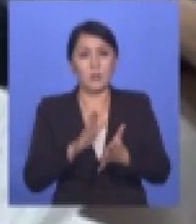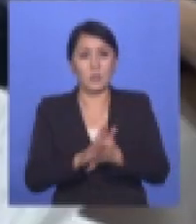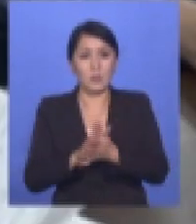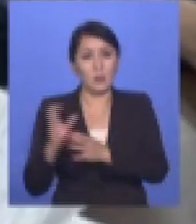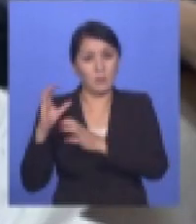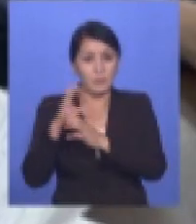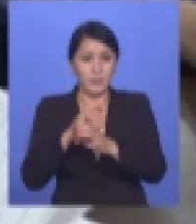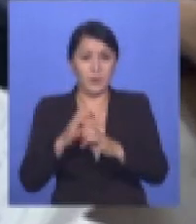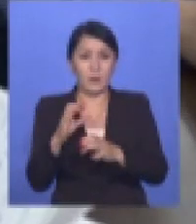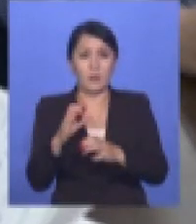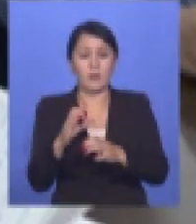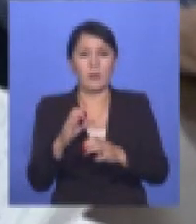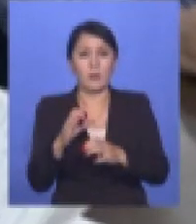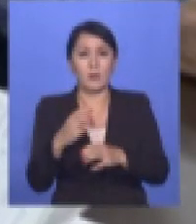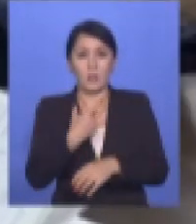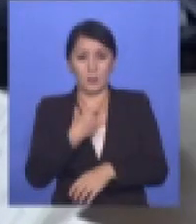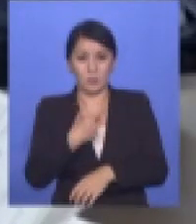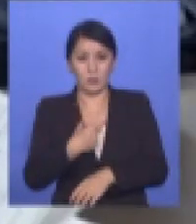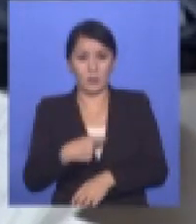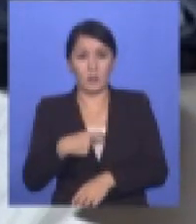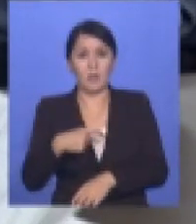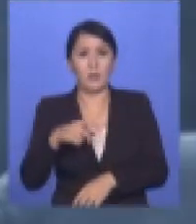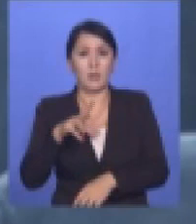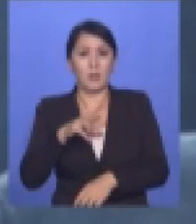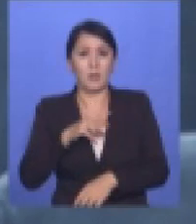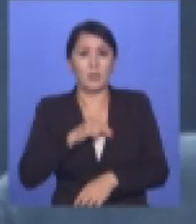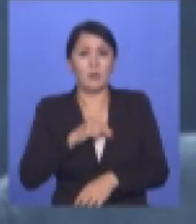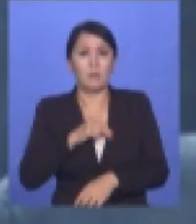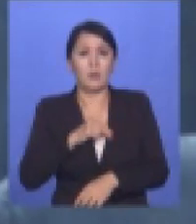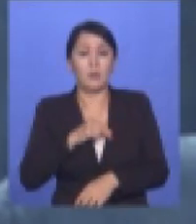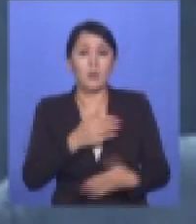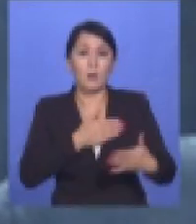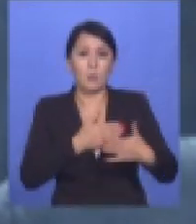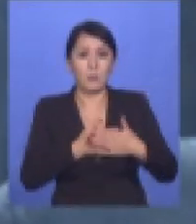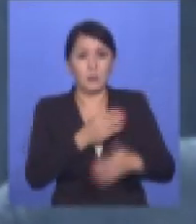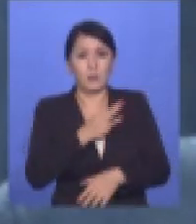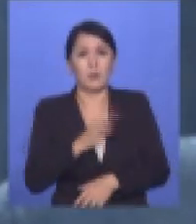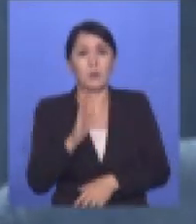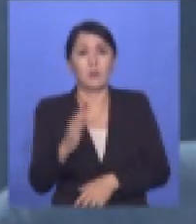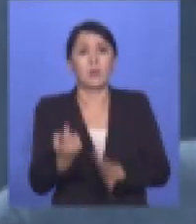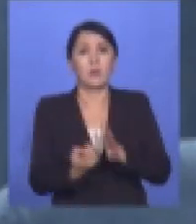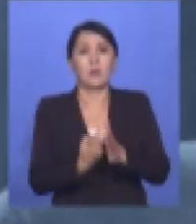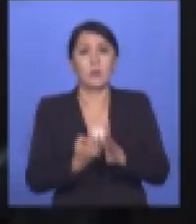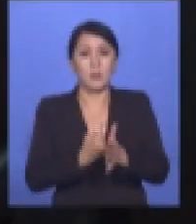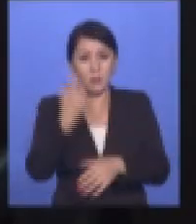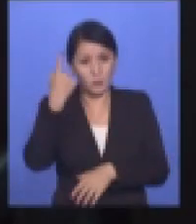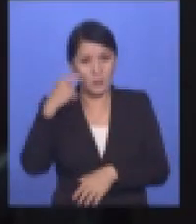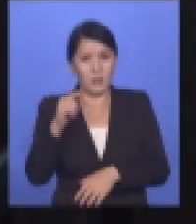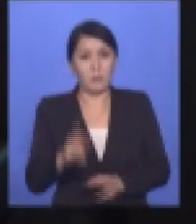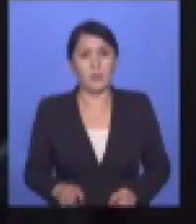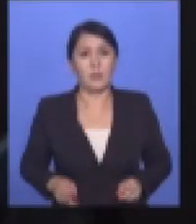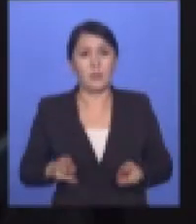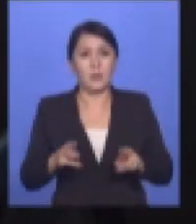тіркеу жүйелерін, бейне бақылау камераларын, кеудеге тағылатын тіркегіштерді белсенді қолданып келеді. Тергеушілер мен